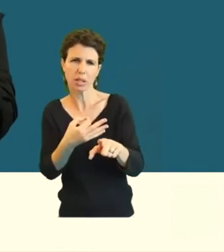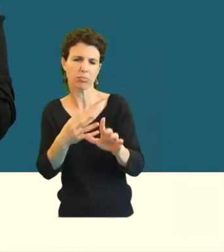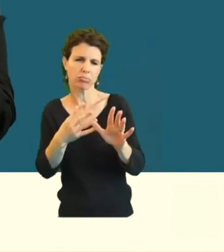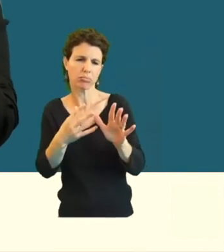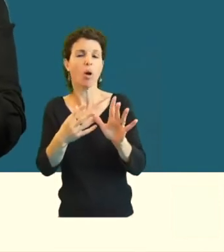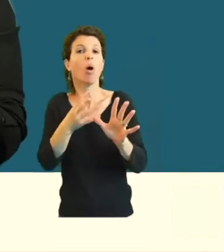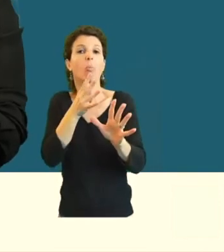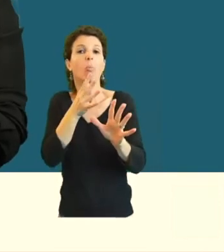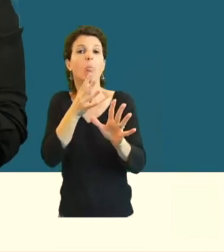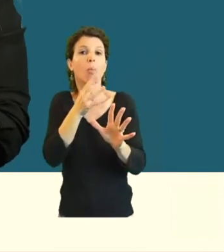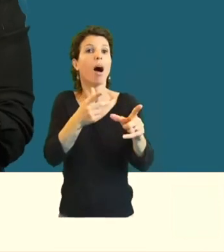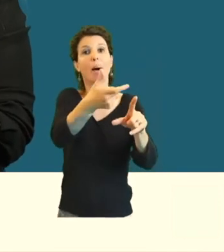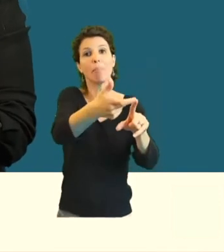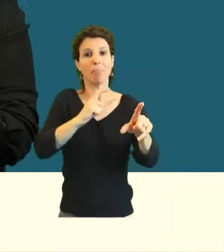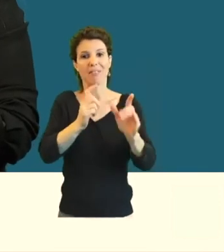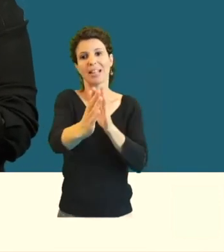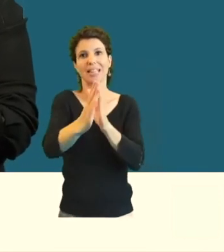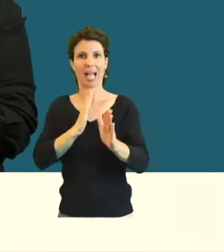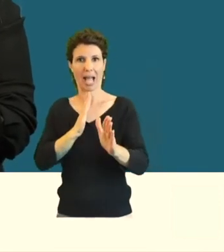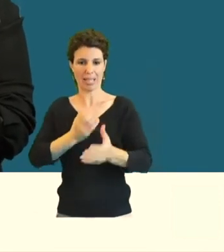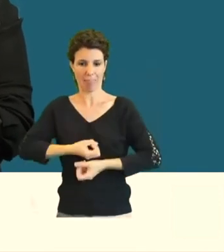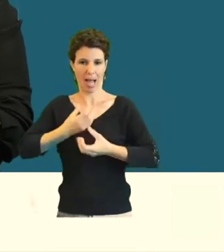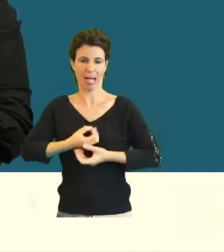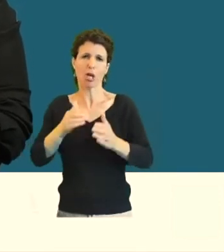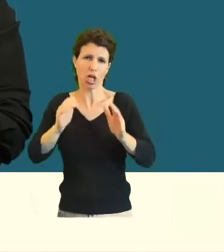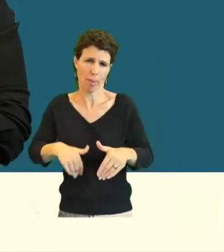il faut bien quand même qu'on réponde.